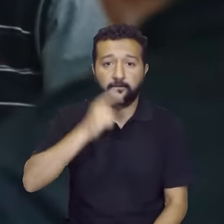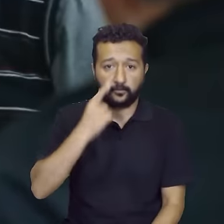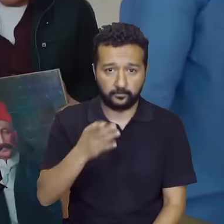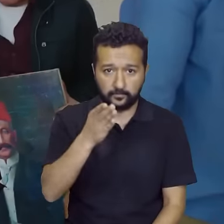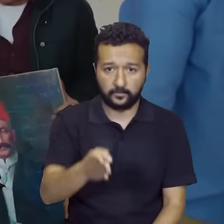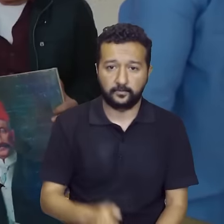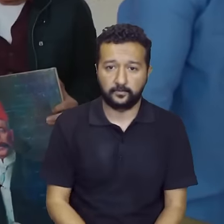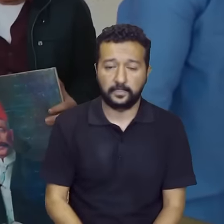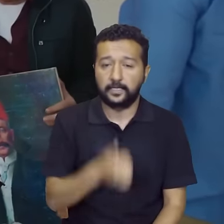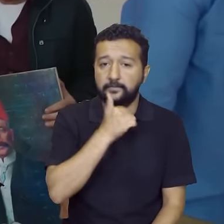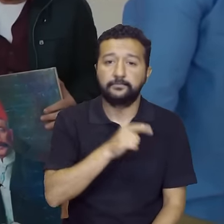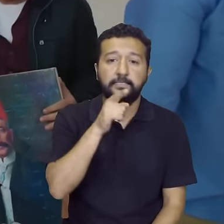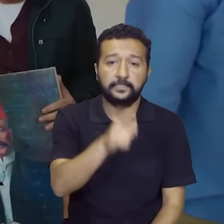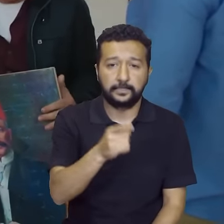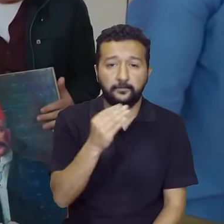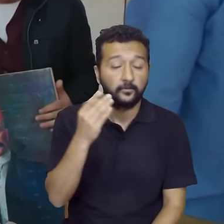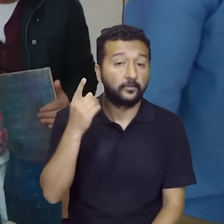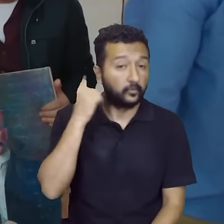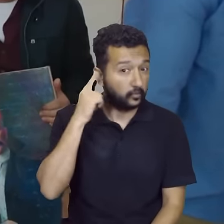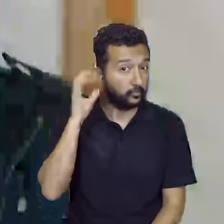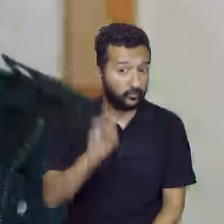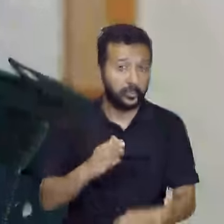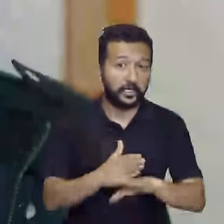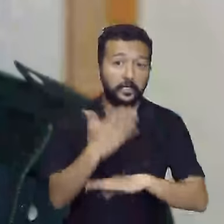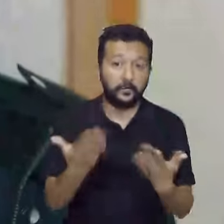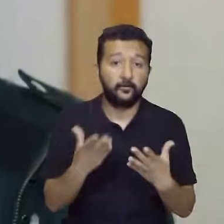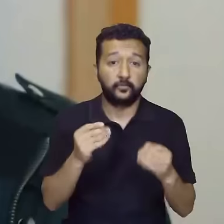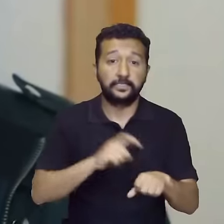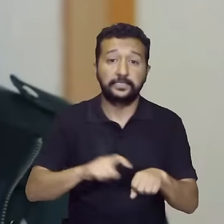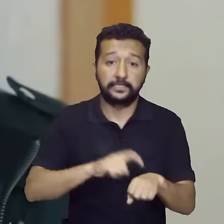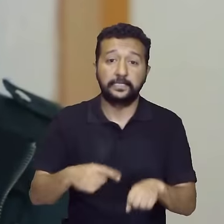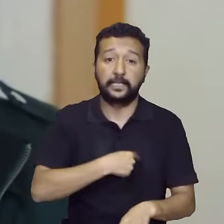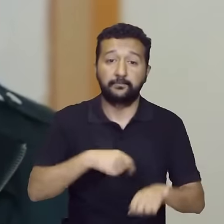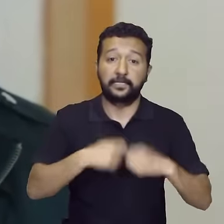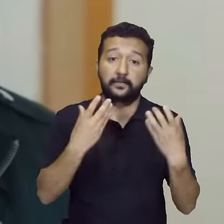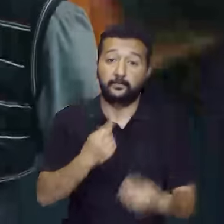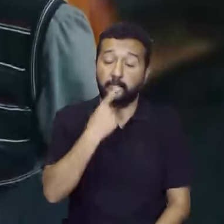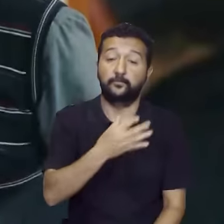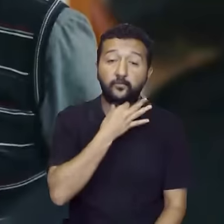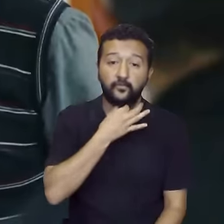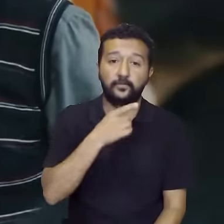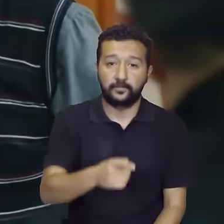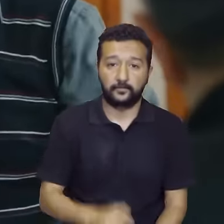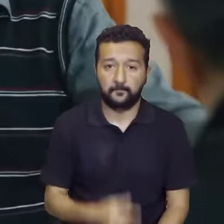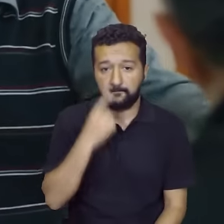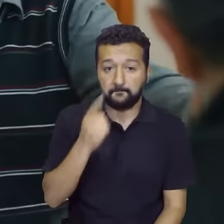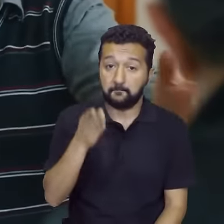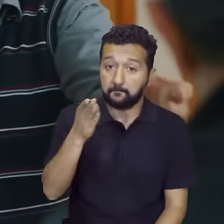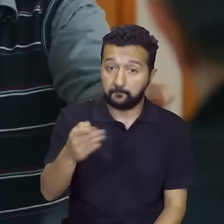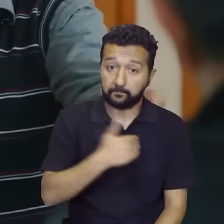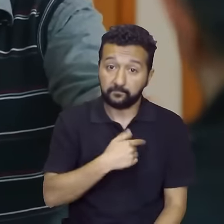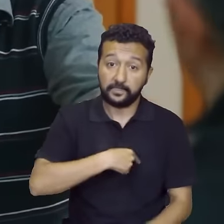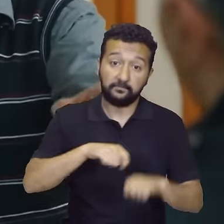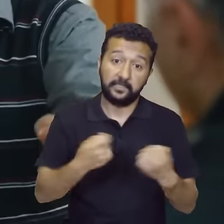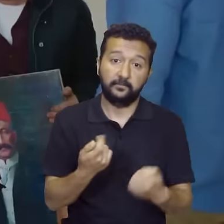gördün mü? Abi seni çok net duyabiliyorum artık. Ama çok sinirliyim, kalbini kırabilirim, lütfen. Aa, görüyor musunuz, bak